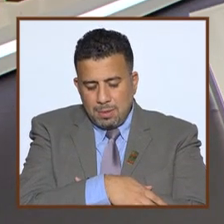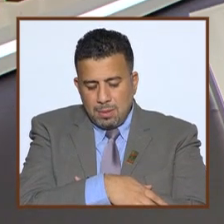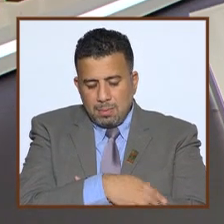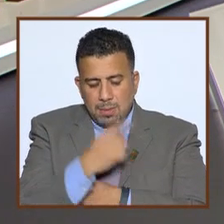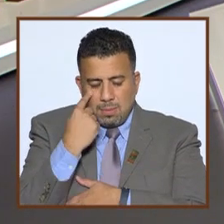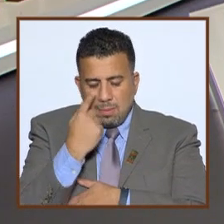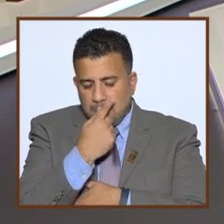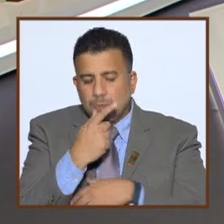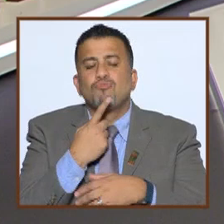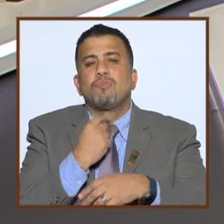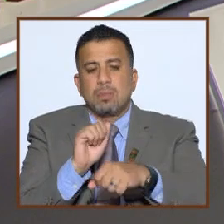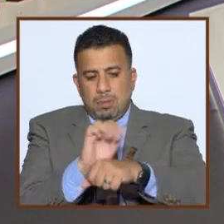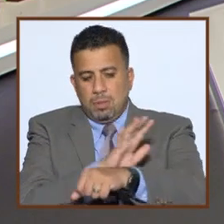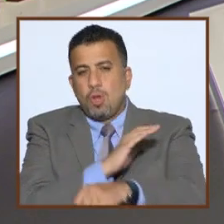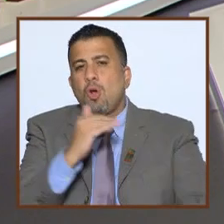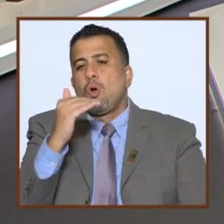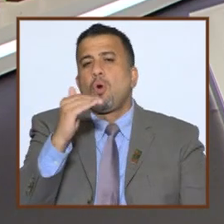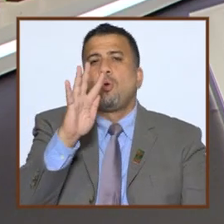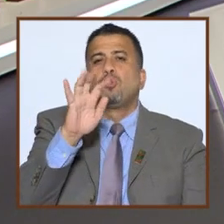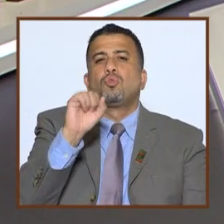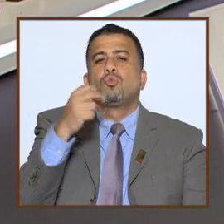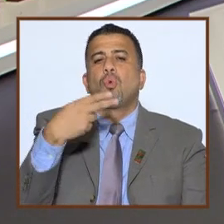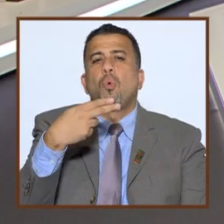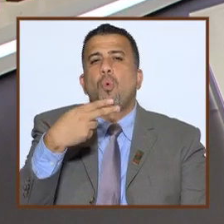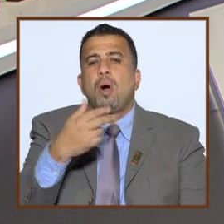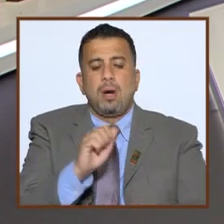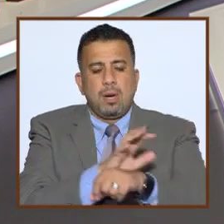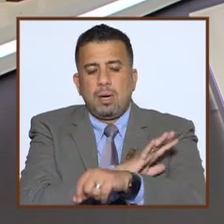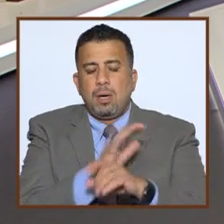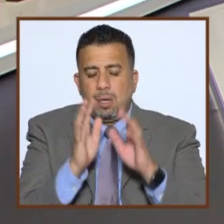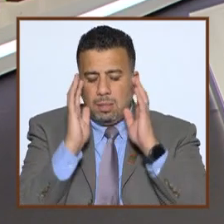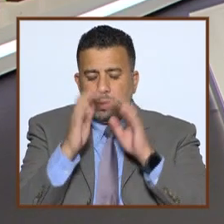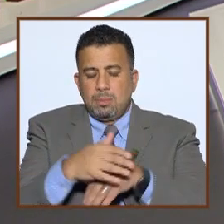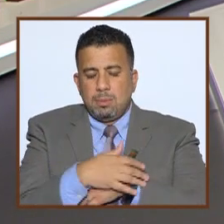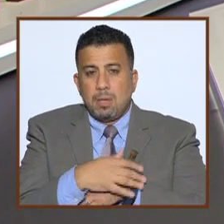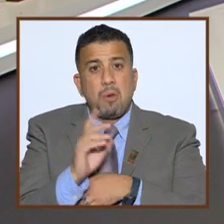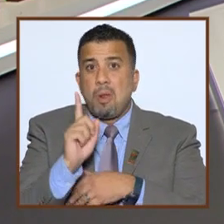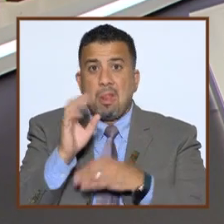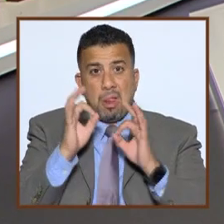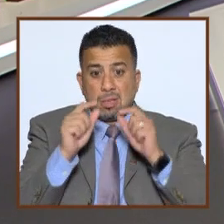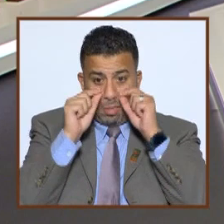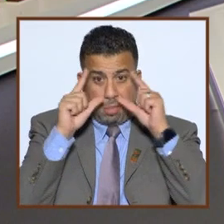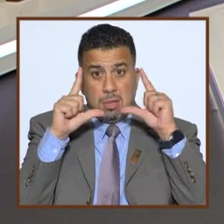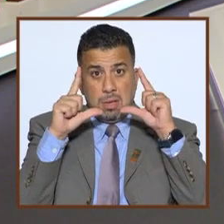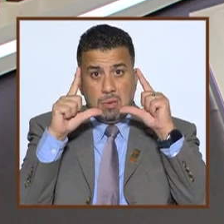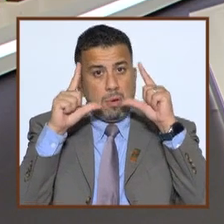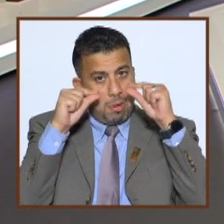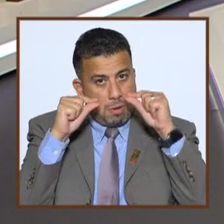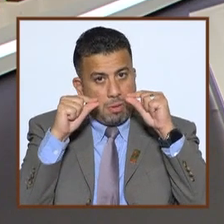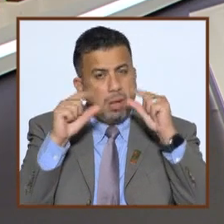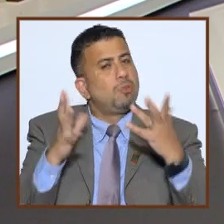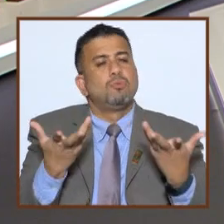ساكته شويه وبعدين فتحتها عادي لا يلزمني دائما اني افتح السؤال